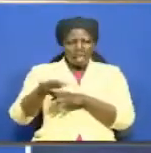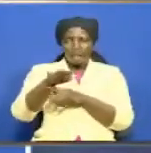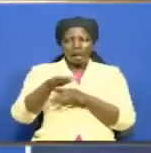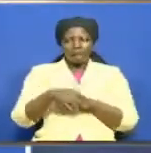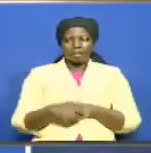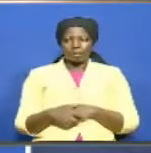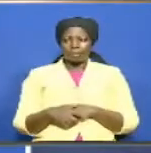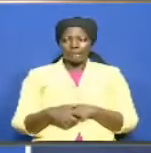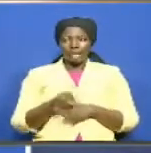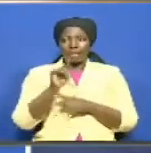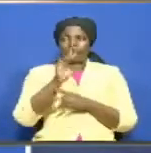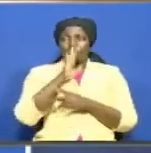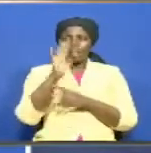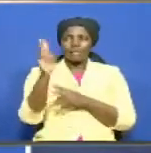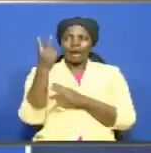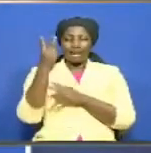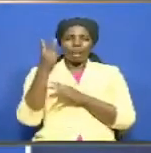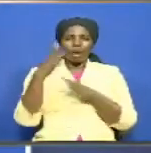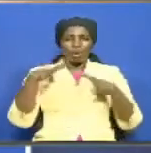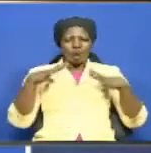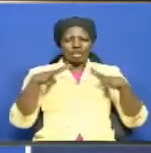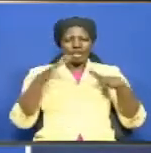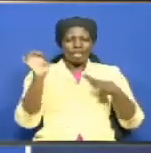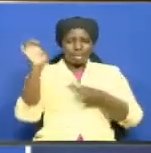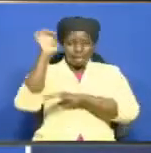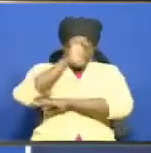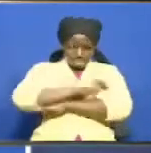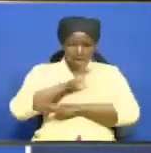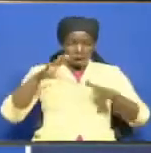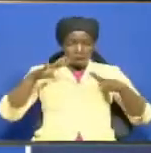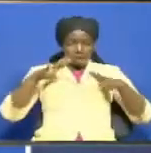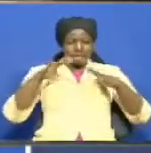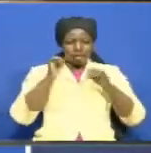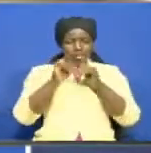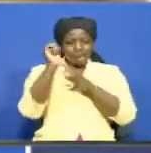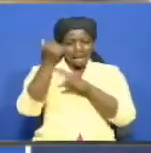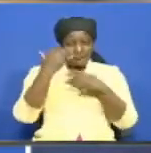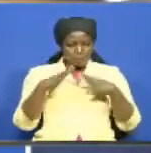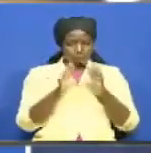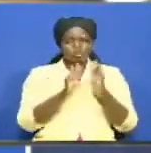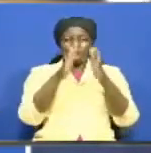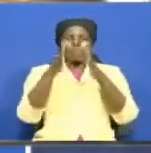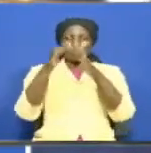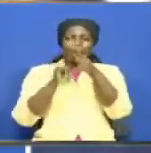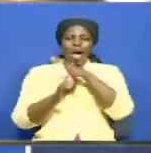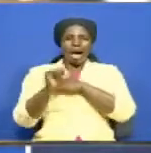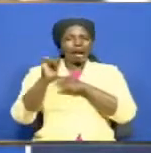Hii itakuwa likizo ya pili mfululizo ya Pasaka ambayo Wakenya wamesherehekea chini ya sheria